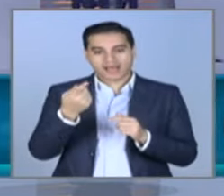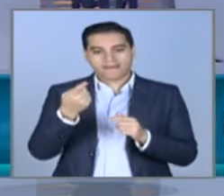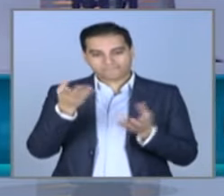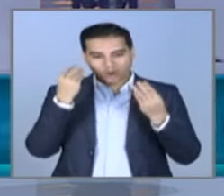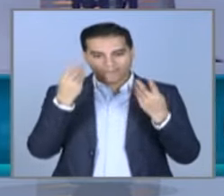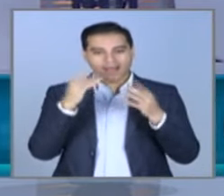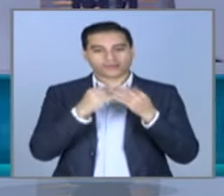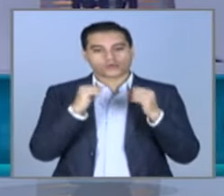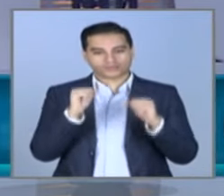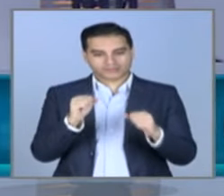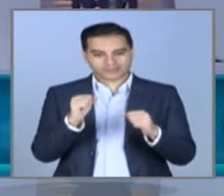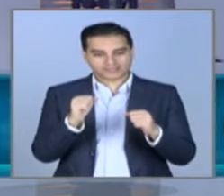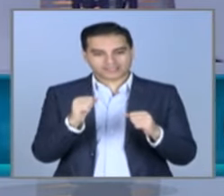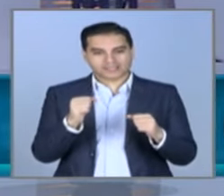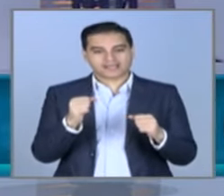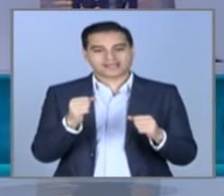معلومات عائليه،